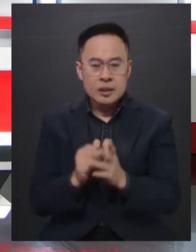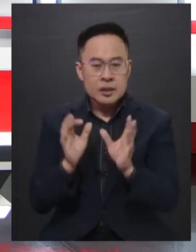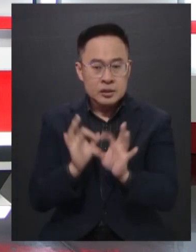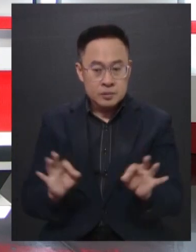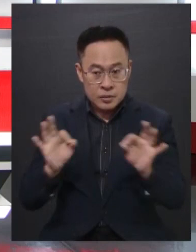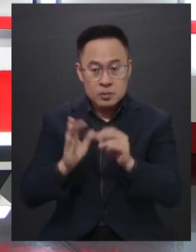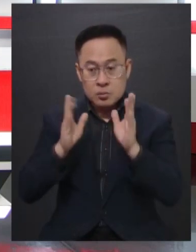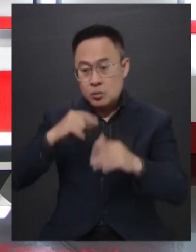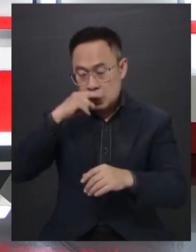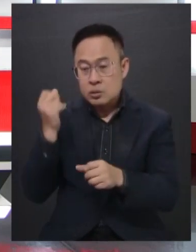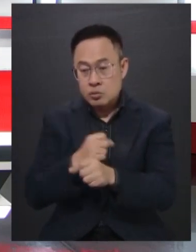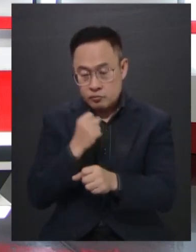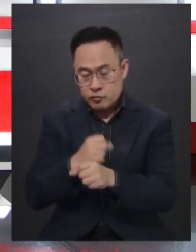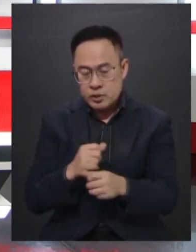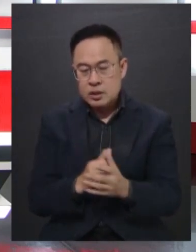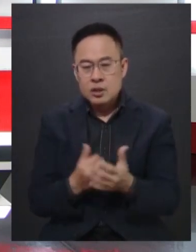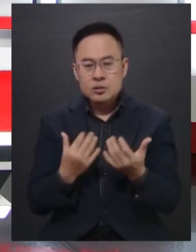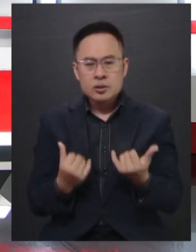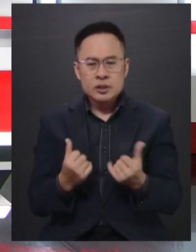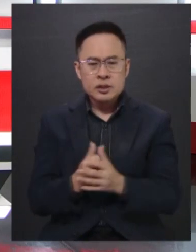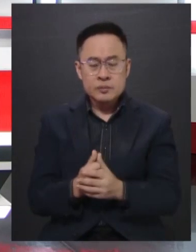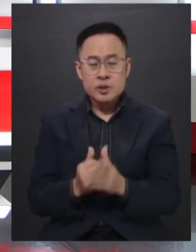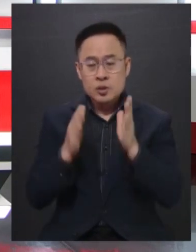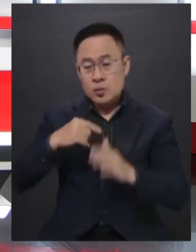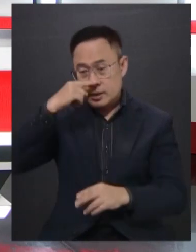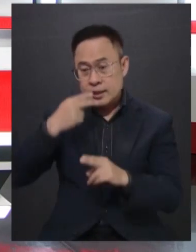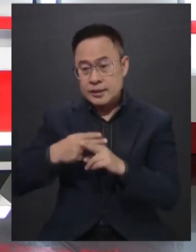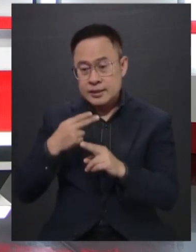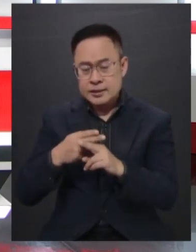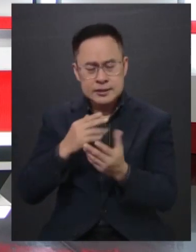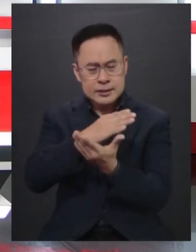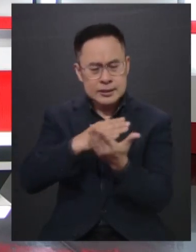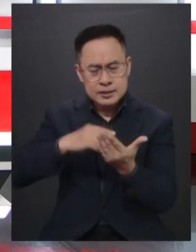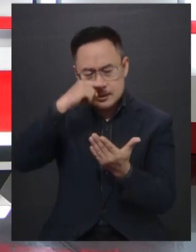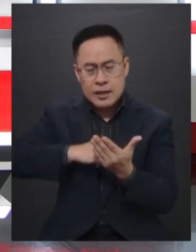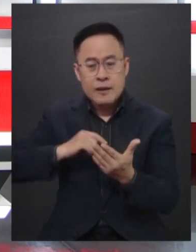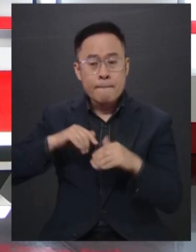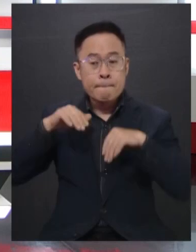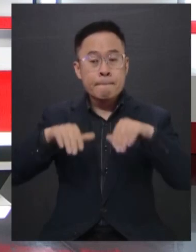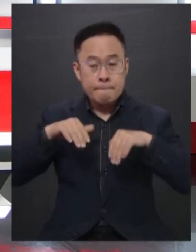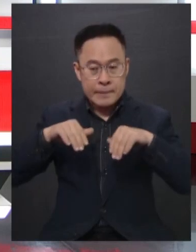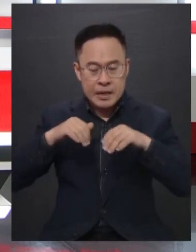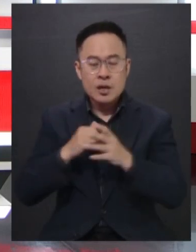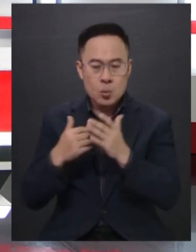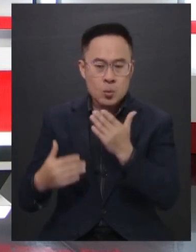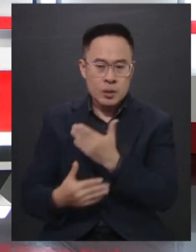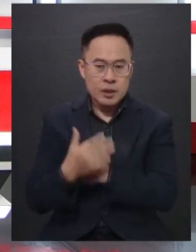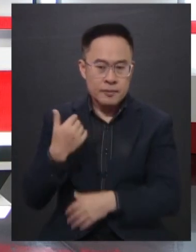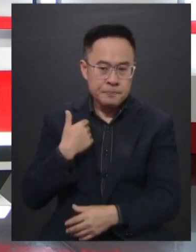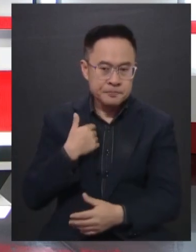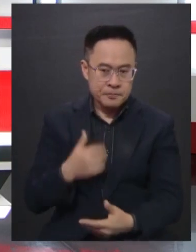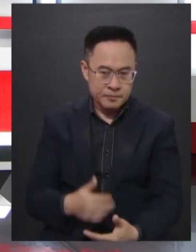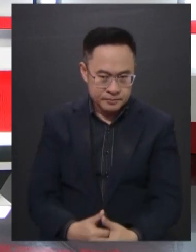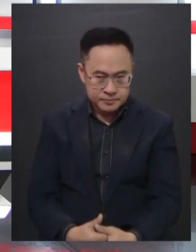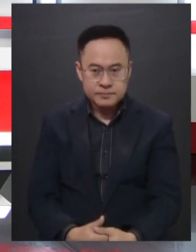ป็นแม็กซิมัสที่ดูหน่วยก้านเหนียวปอด้วยความที่เป็นลูกครึ่งด้วยก็ดูสรีระร่างกายดูหน่วยก้านแล้วแม่มีโอกาส ทุกวันนี้ก็ต้อง